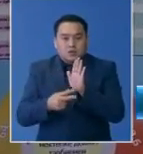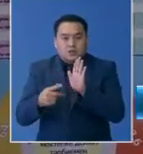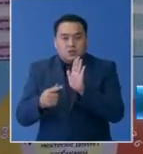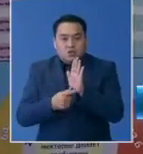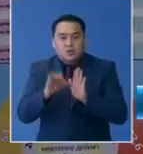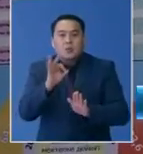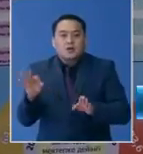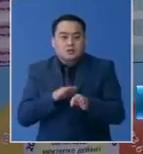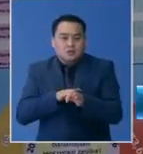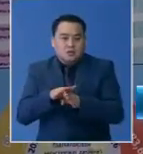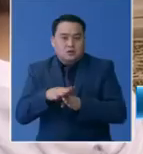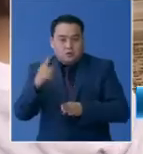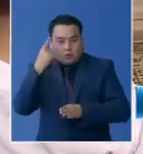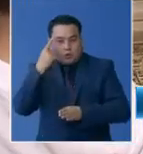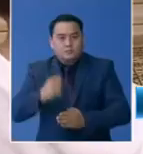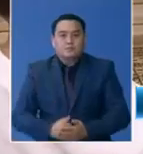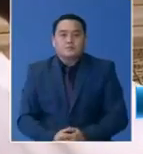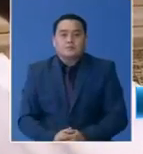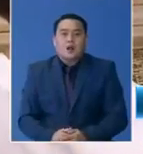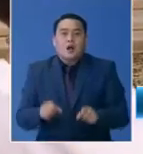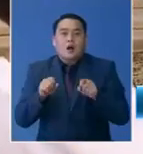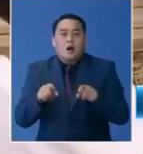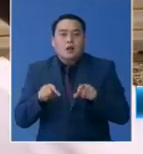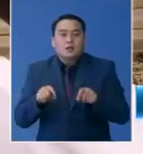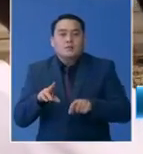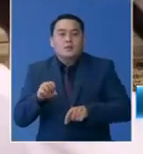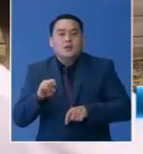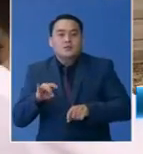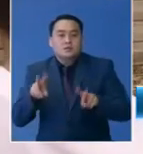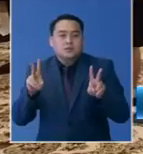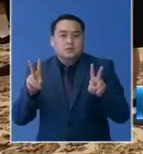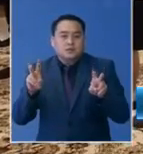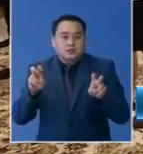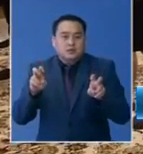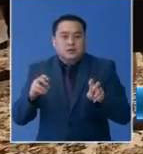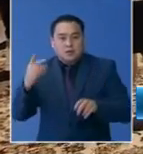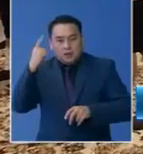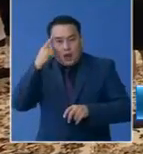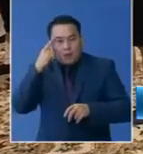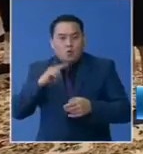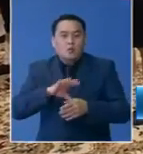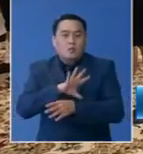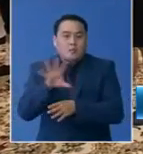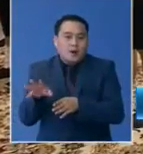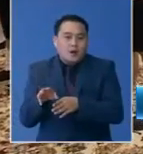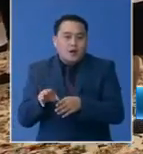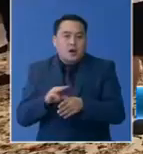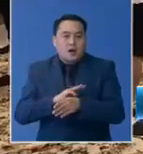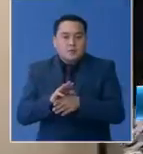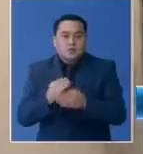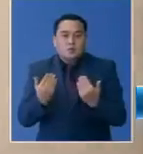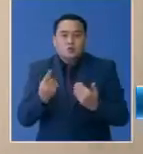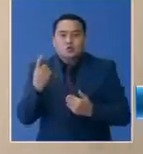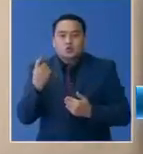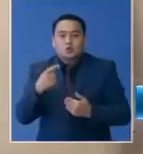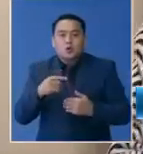87%-ға жетеміз деген ойымыз бар. Алтын бесік балабақшасында балдырғандардың ой өрісінің дамуына барлық жағдай қарастырылып отыр. Қазір мұнда